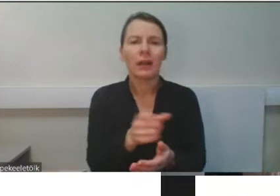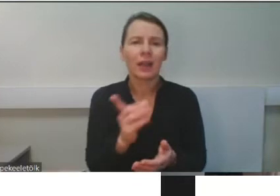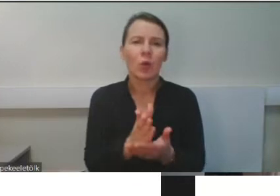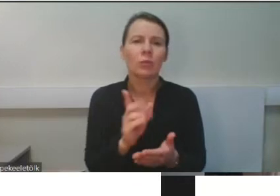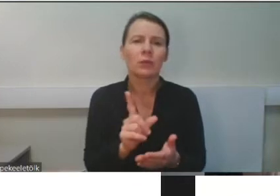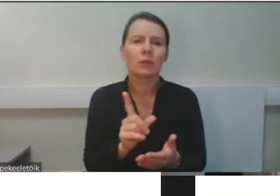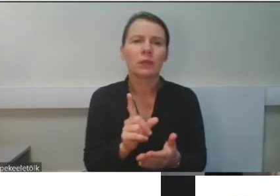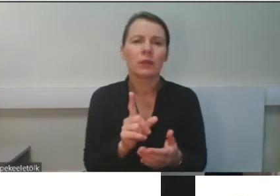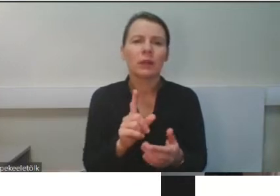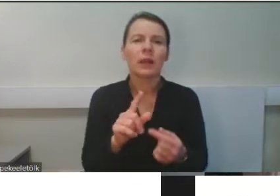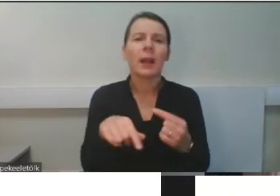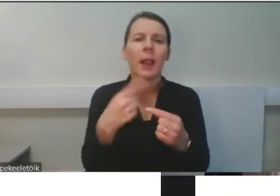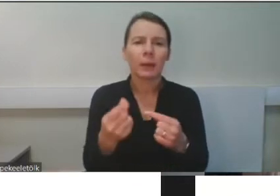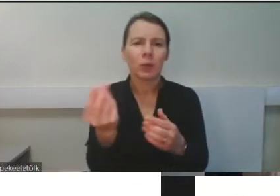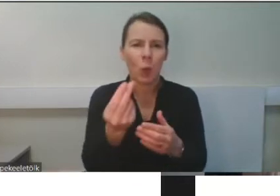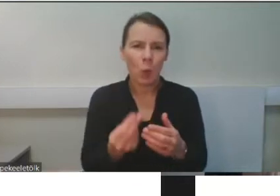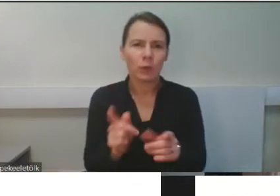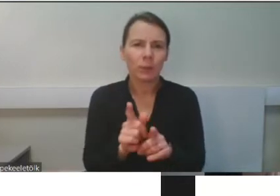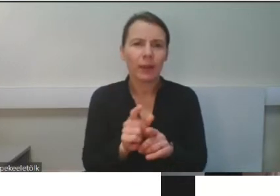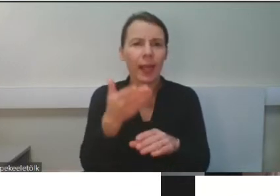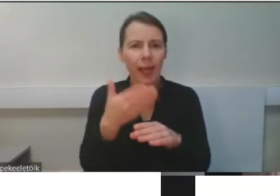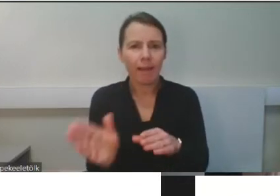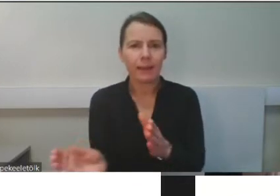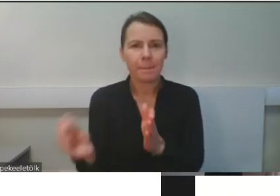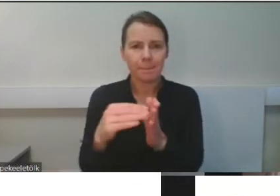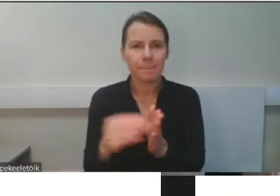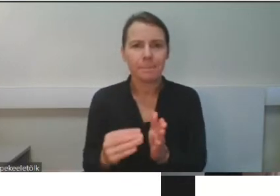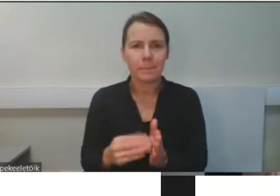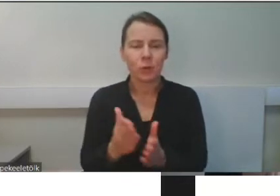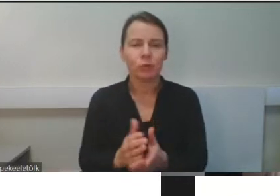avaldatud. Ja siit võib edasi minna.